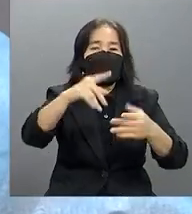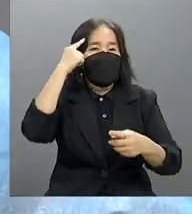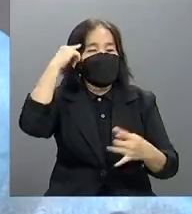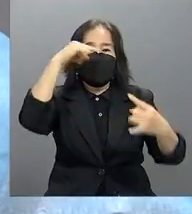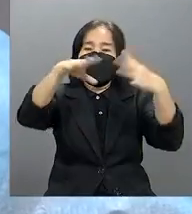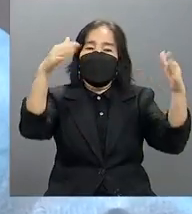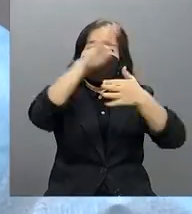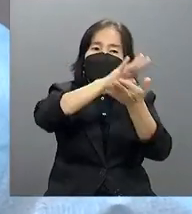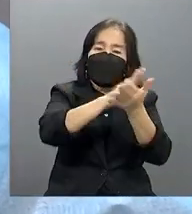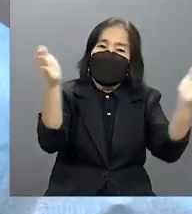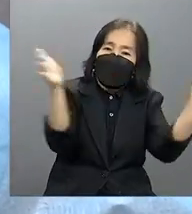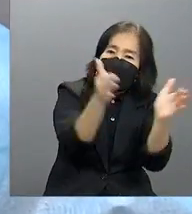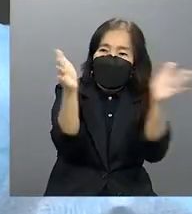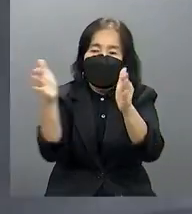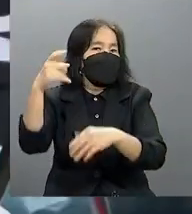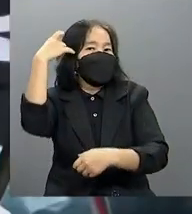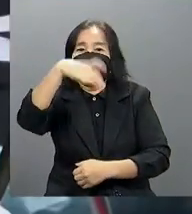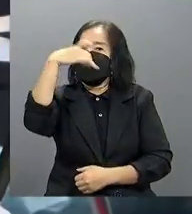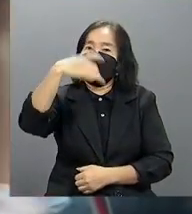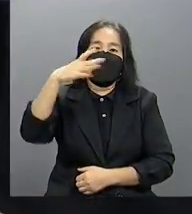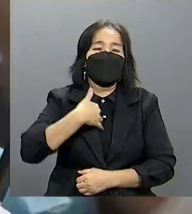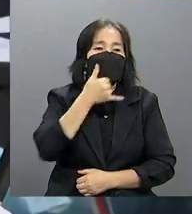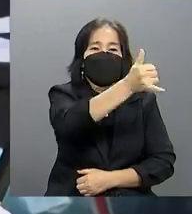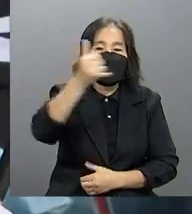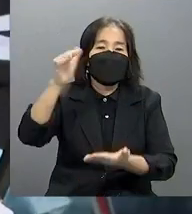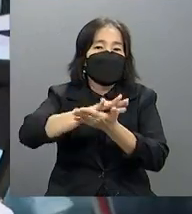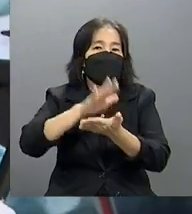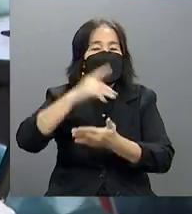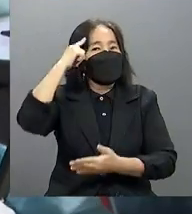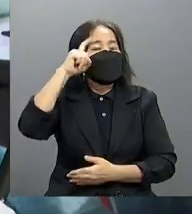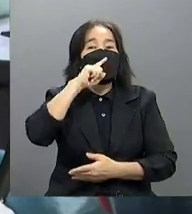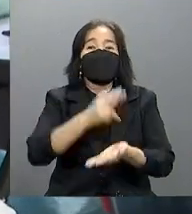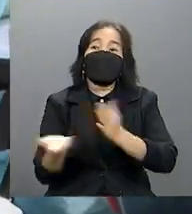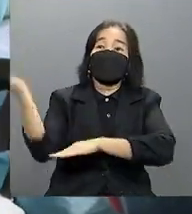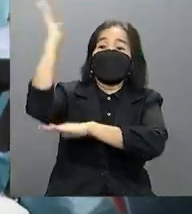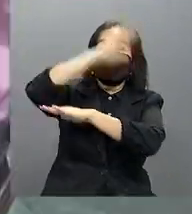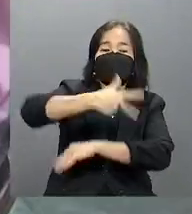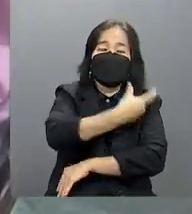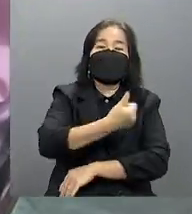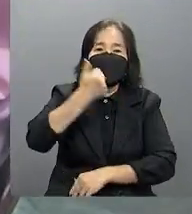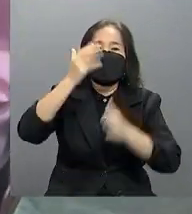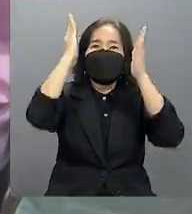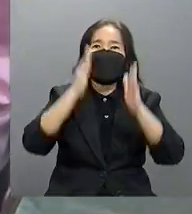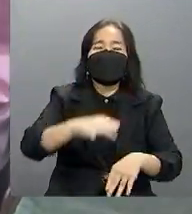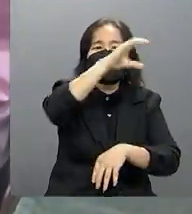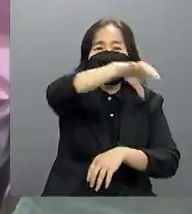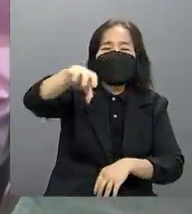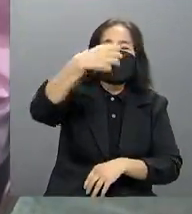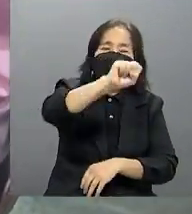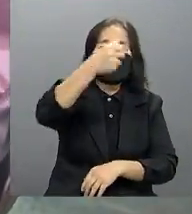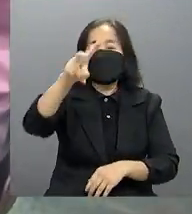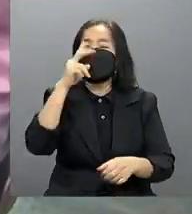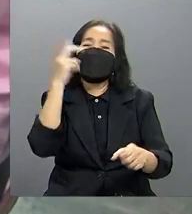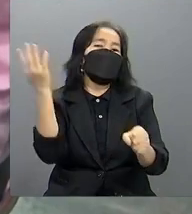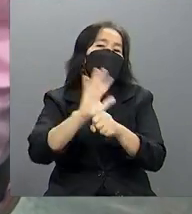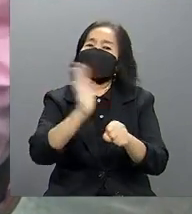หากไปฉีดตามโรงเรียนค่ะคุณผู้ชมอาจจะฉีดได้เพียงวันละไม่เกิน10ถึง12แห่งเท่านั้นซึ่งต้องใช้เวลาเกือบ1เดือนใน